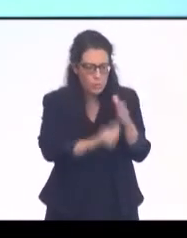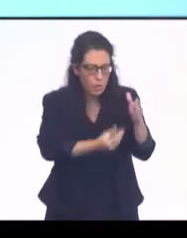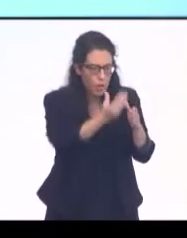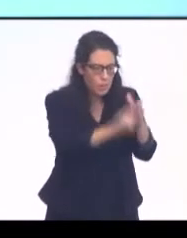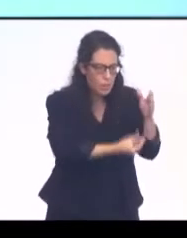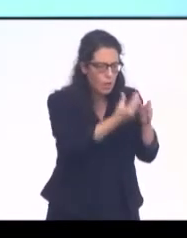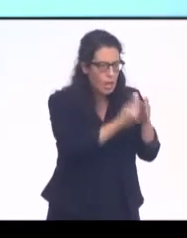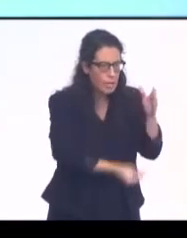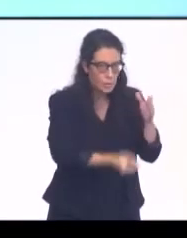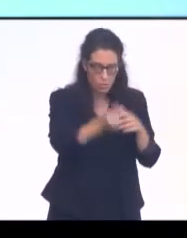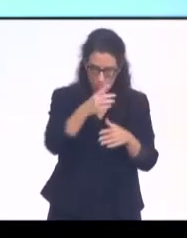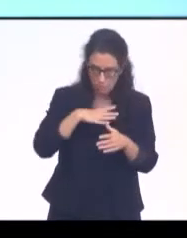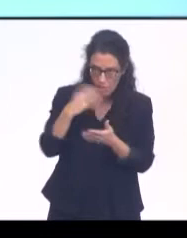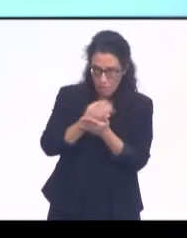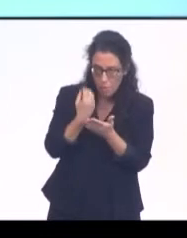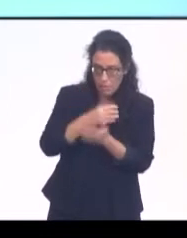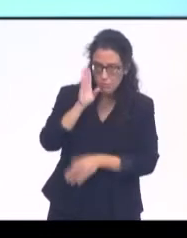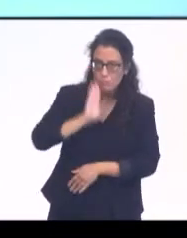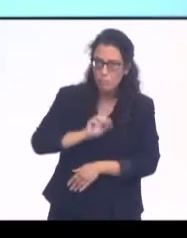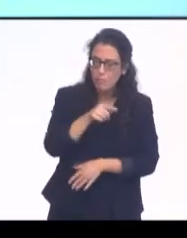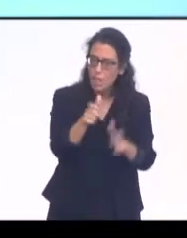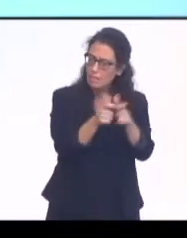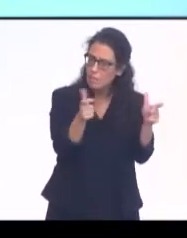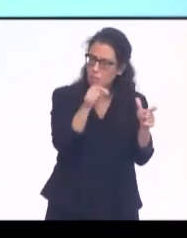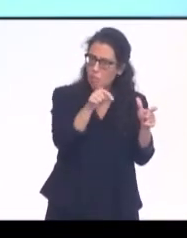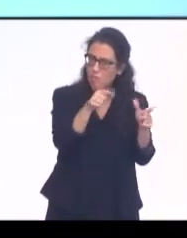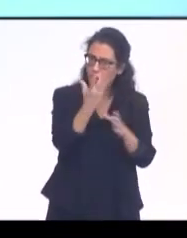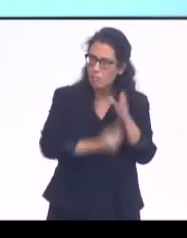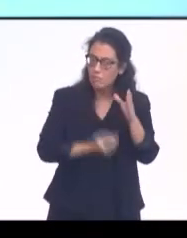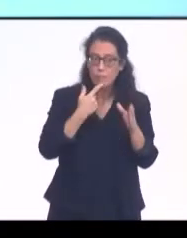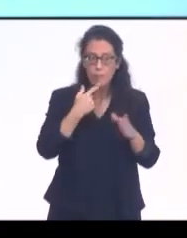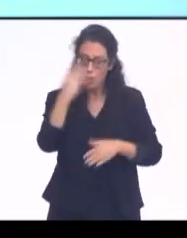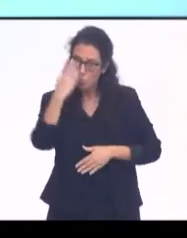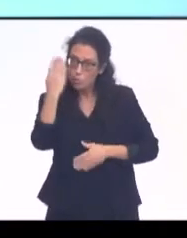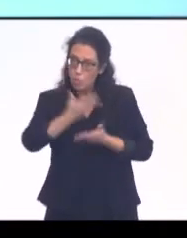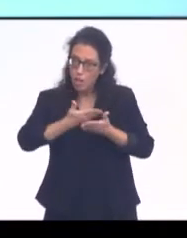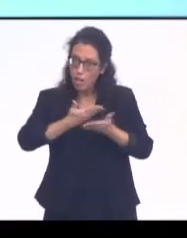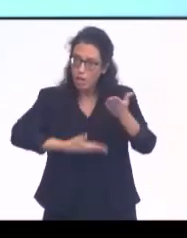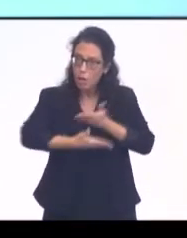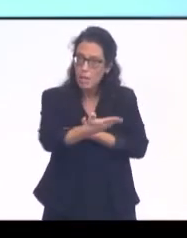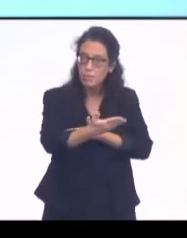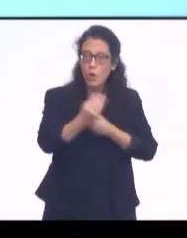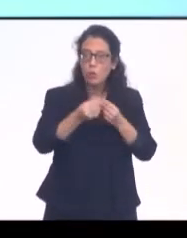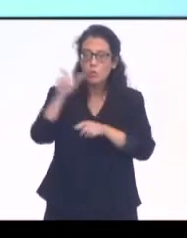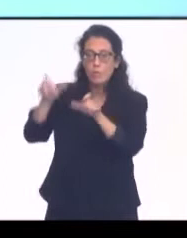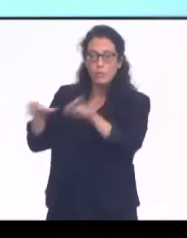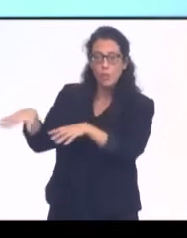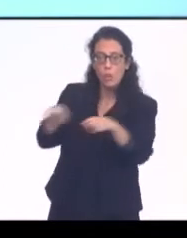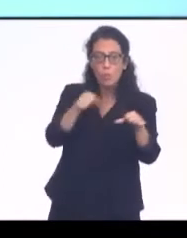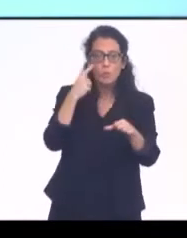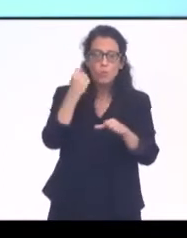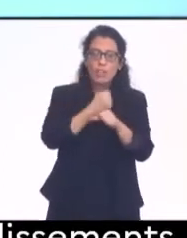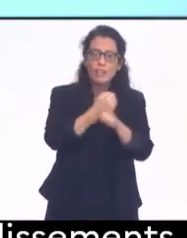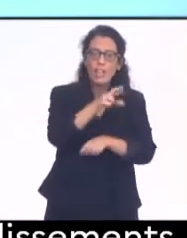données sur l'absentéisme dans ces établissements. Est-ce qu'il y a des besoins de renfort RH? Est-ce qu'il y a beaucoup d'établissements, donc le